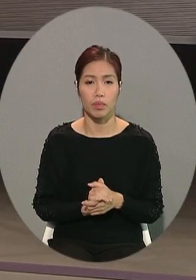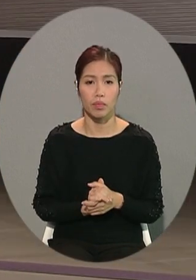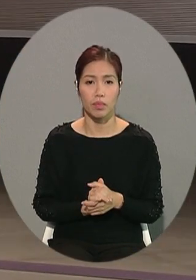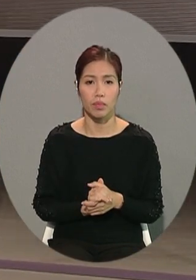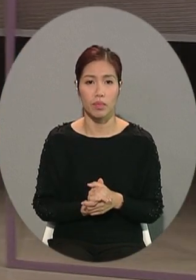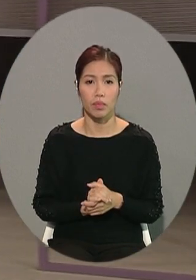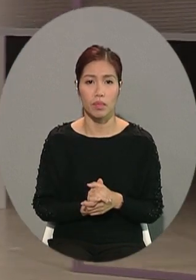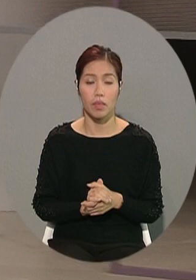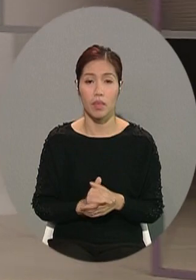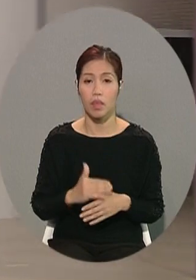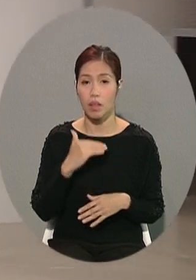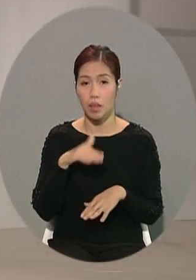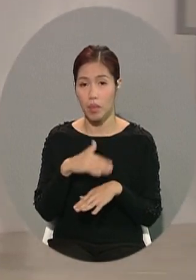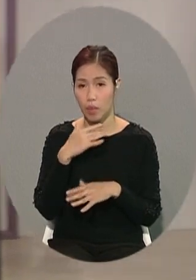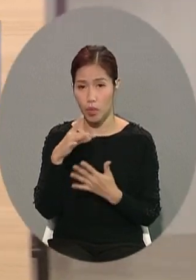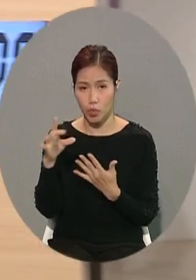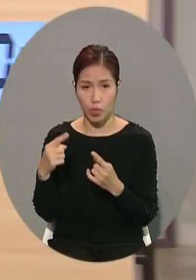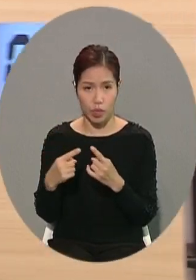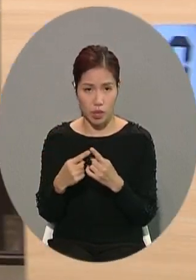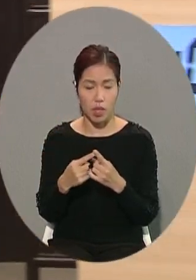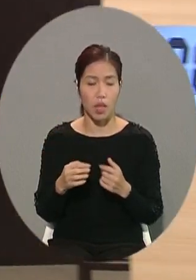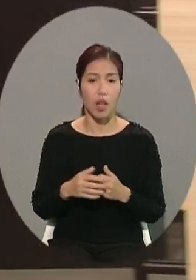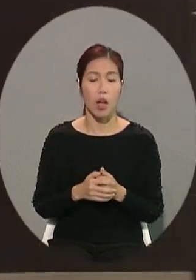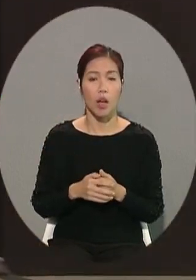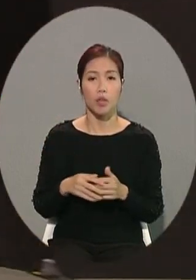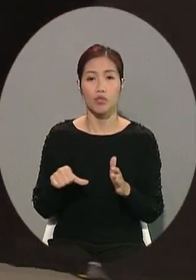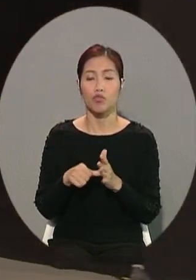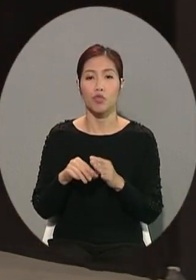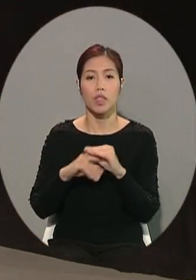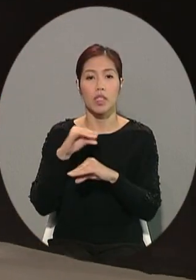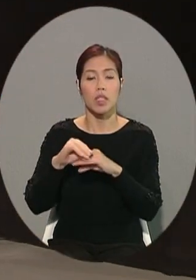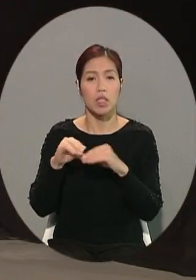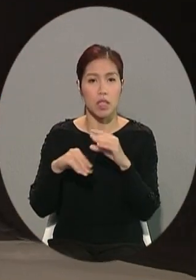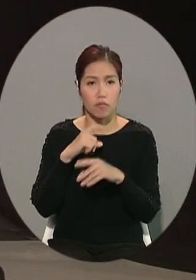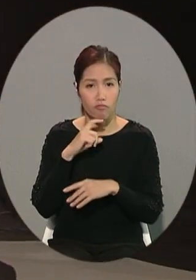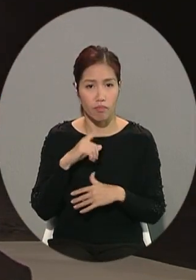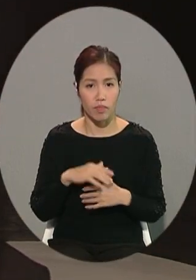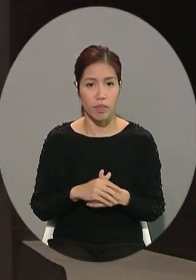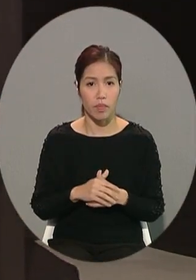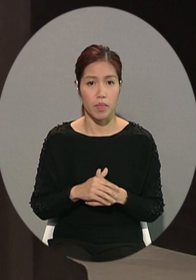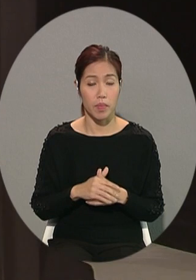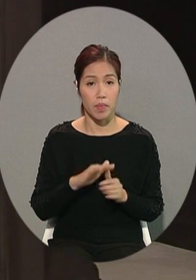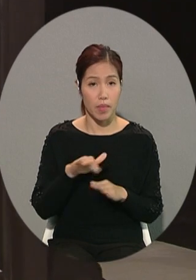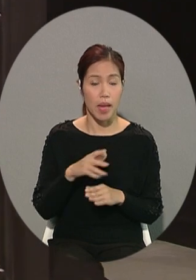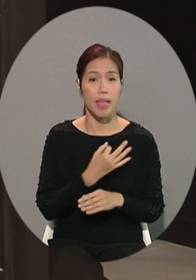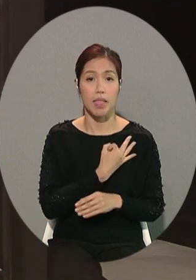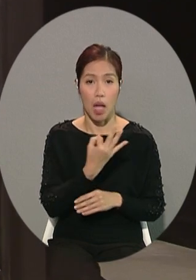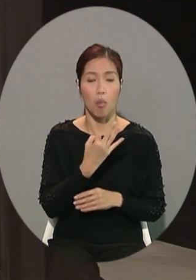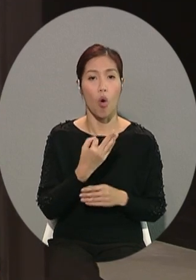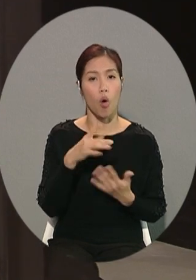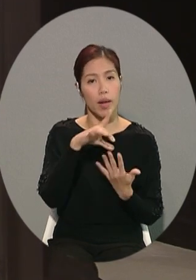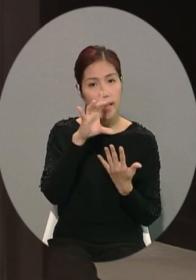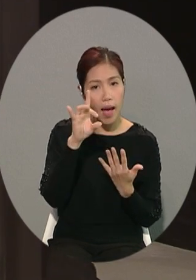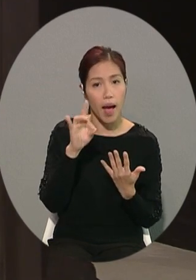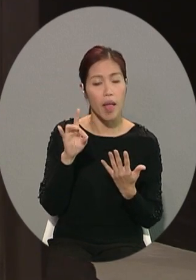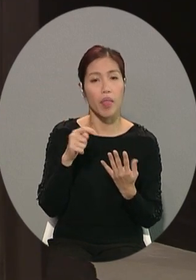剛才嘅候選人咧就揀咗最有建設性嘅，跟住落嚟咧，三號都可以揀最有建設性嘅，不過如果